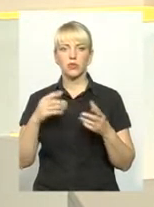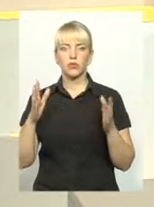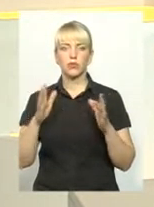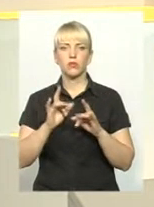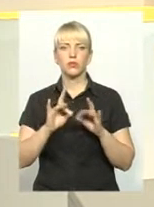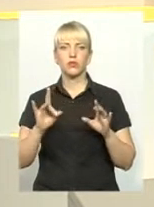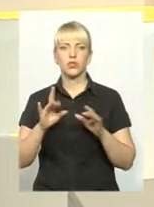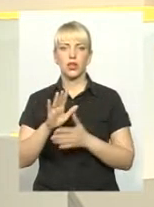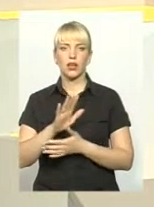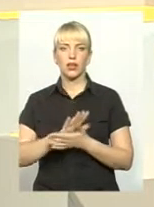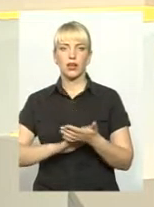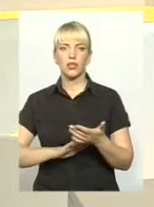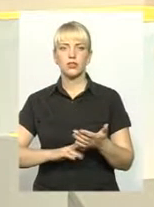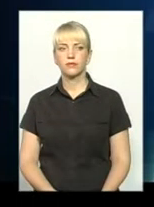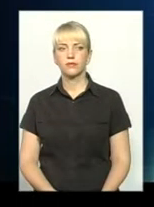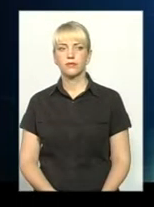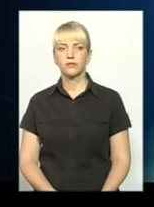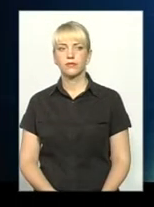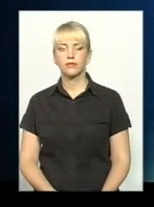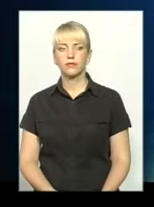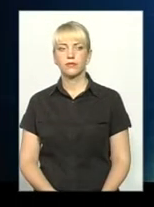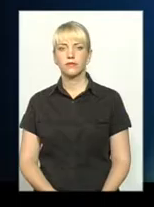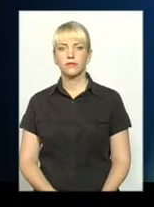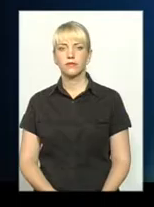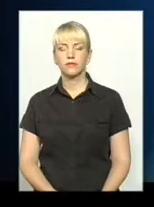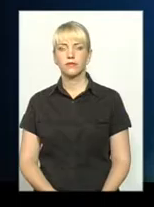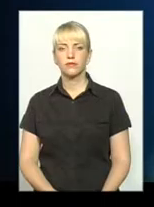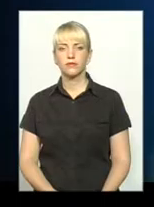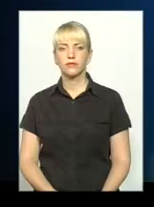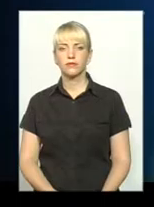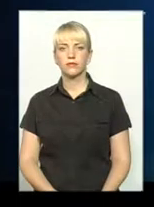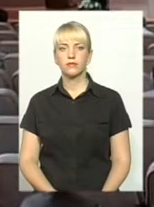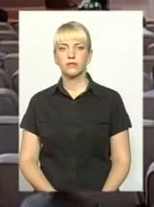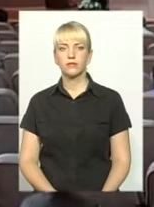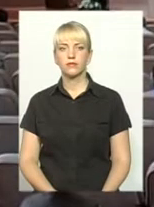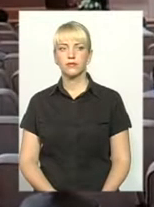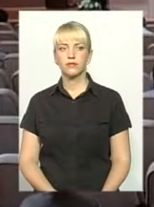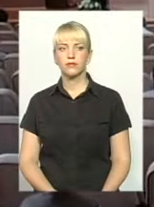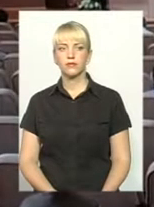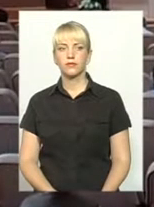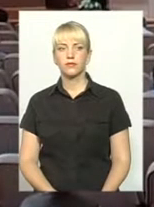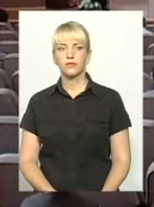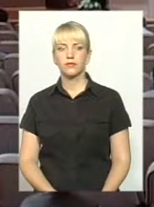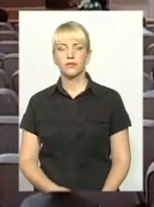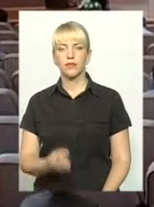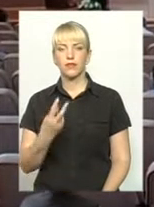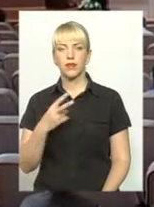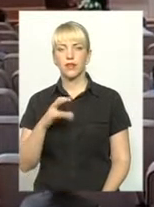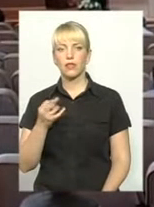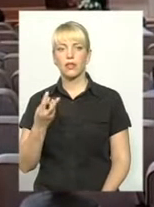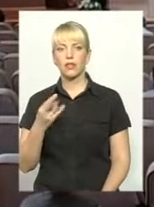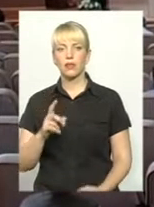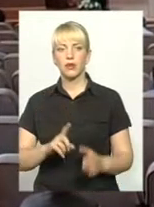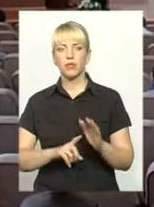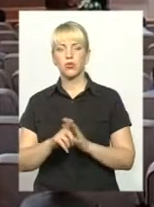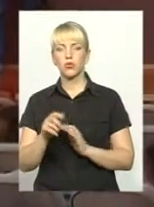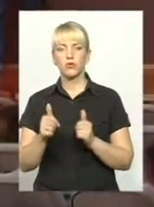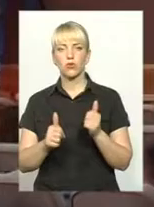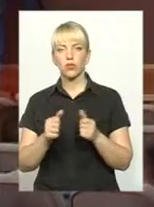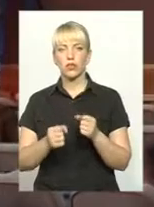сюжеті і далі продовжимо розмову. 12 липня розпочався конкурс на